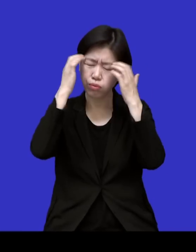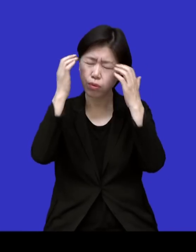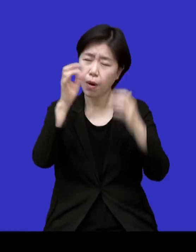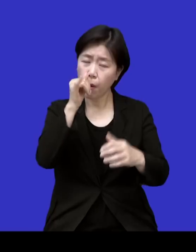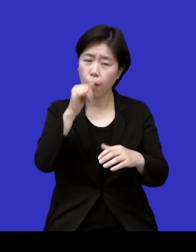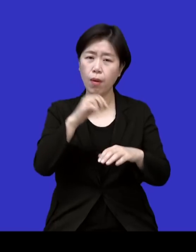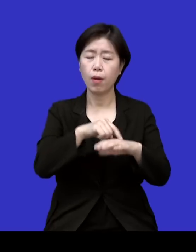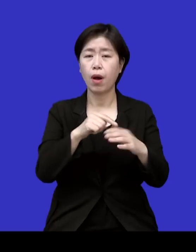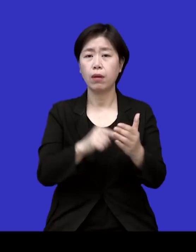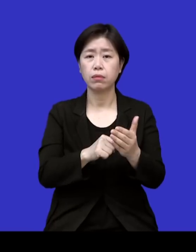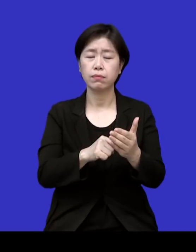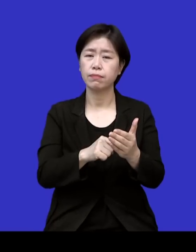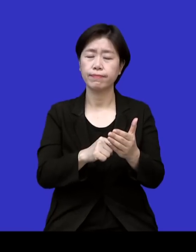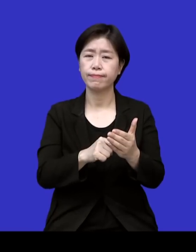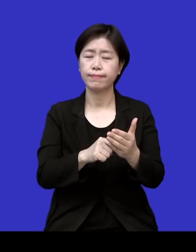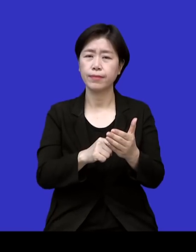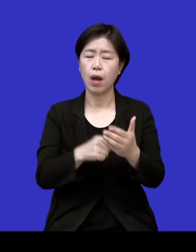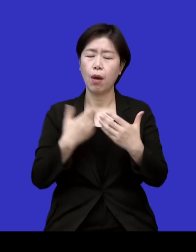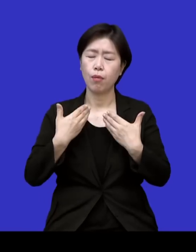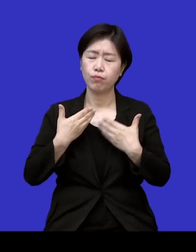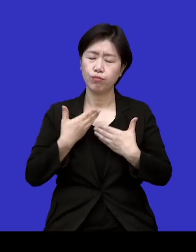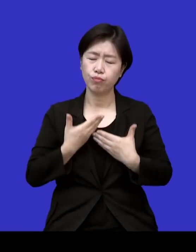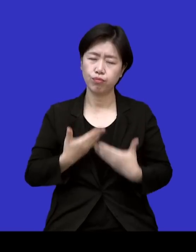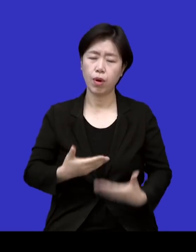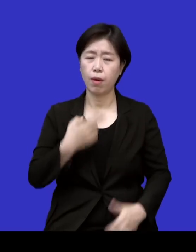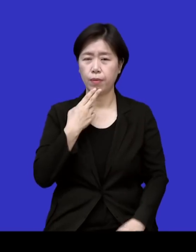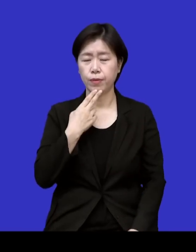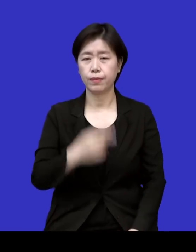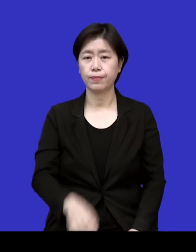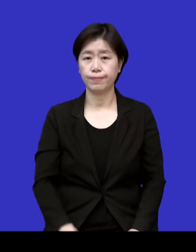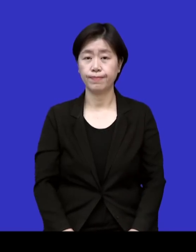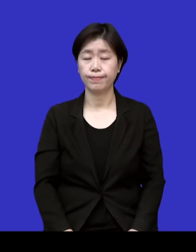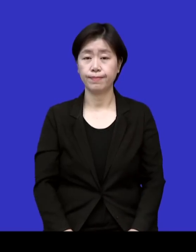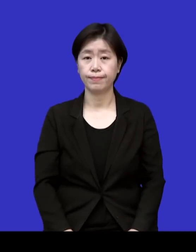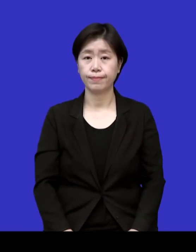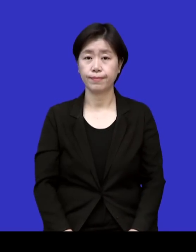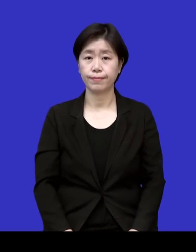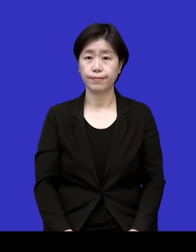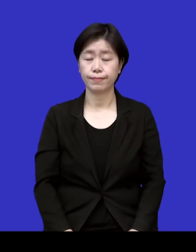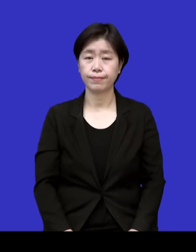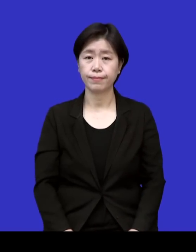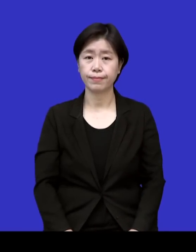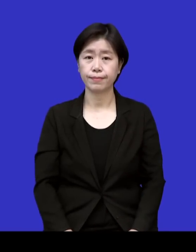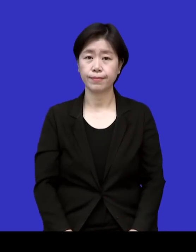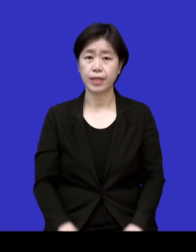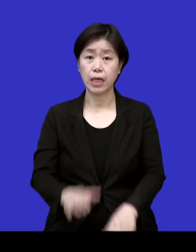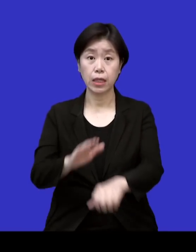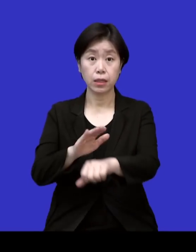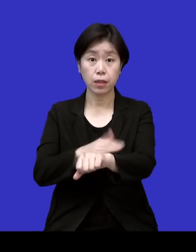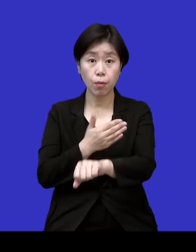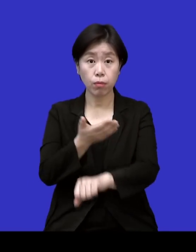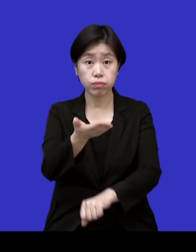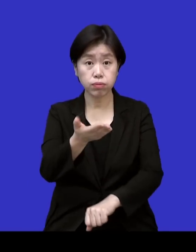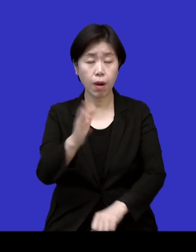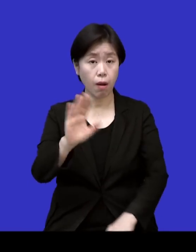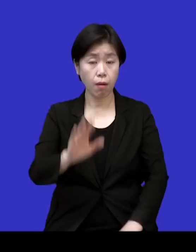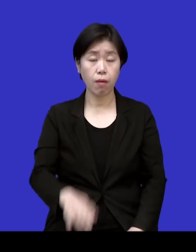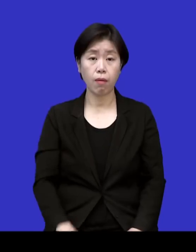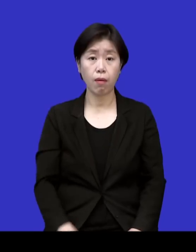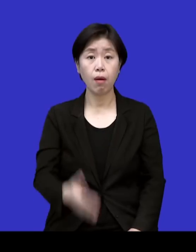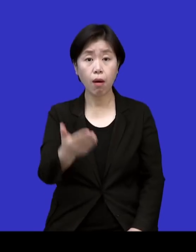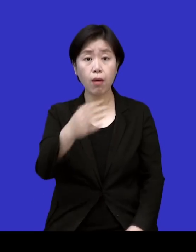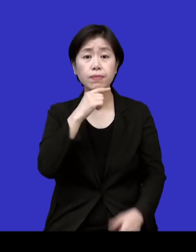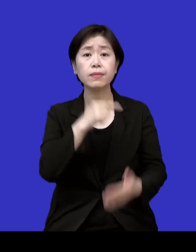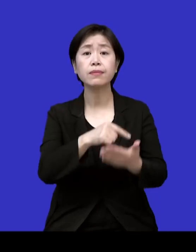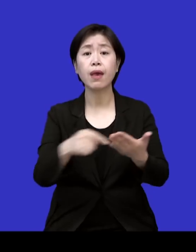예. 네. 그러니까 가해자의 잘못인데 그 고통이 피해자에게 평생을 네. 그 고통과 함께 살아가게 되는 거잖아요.